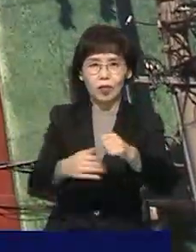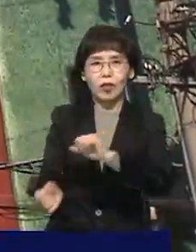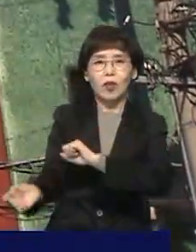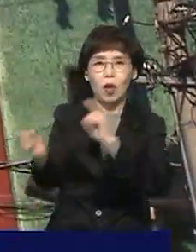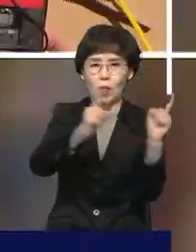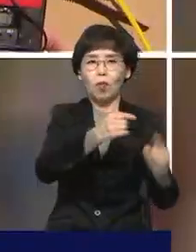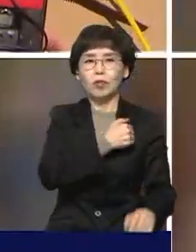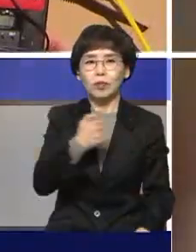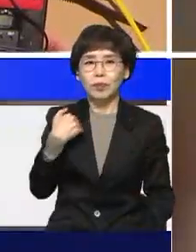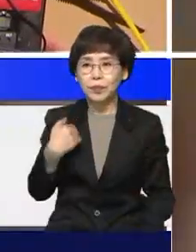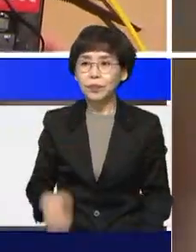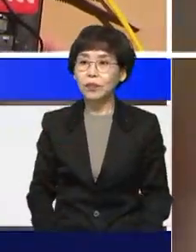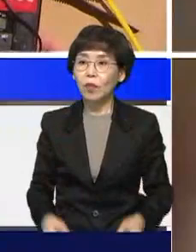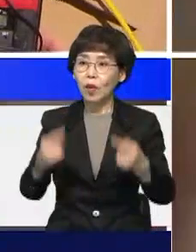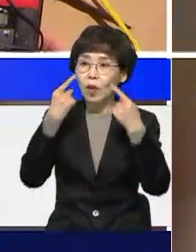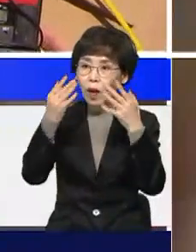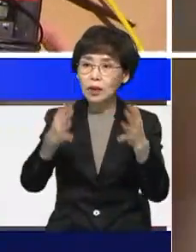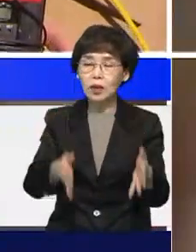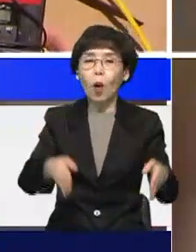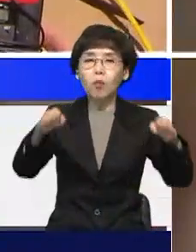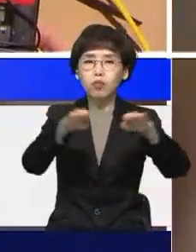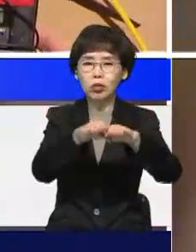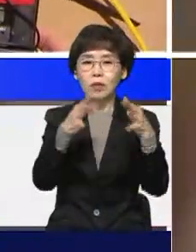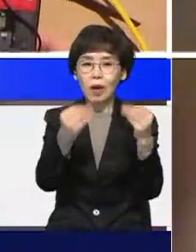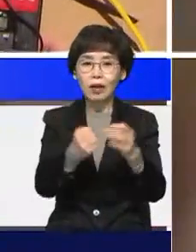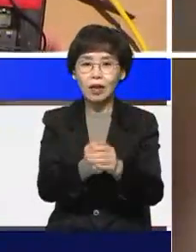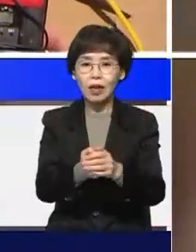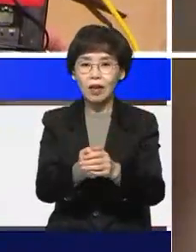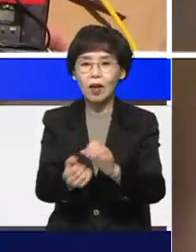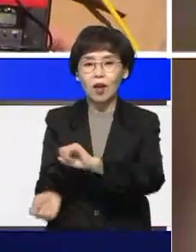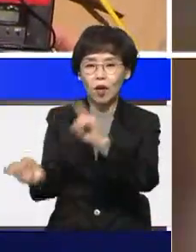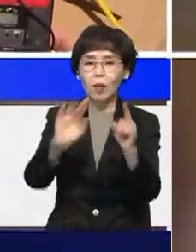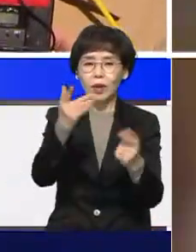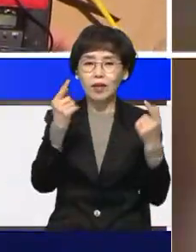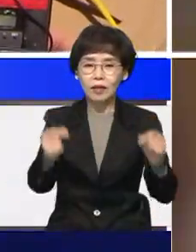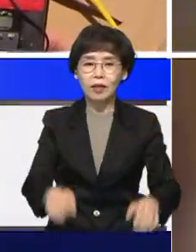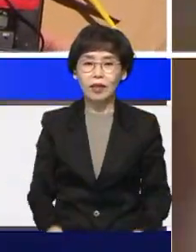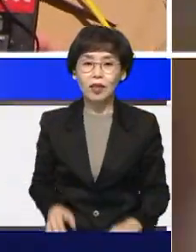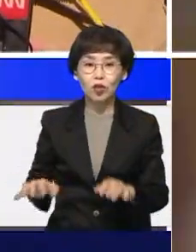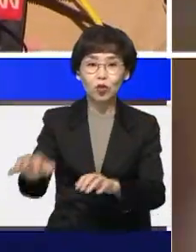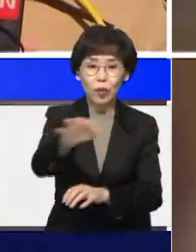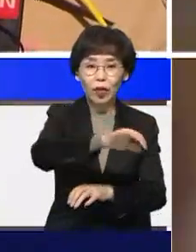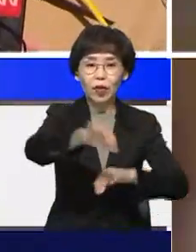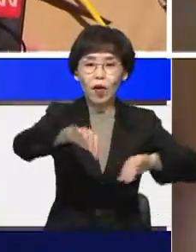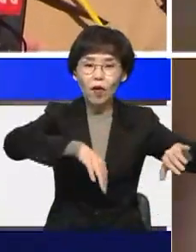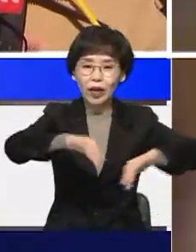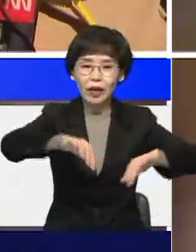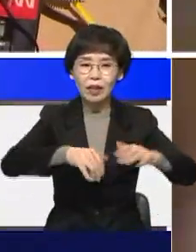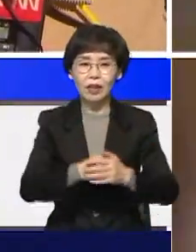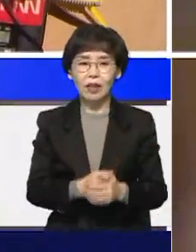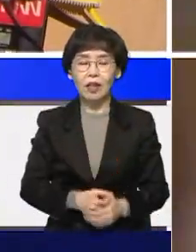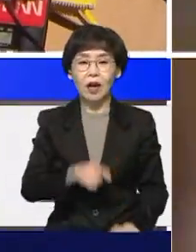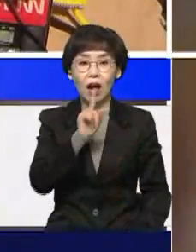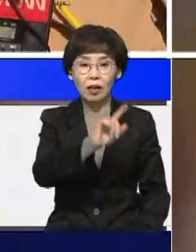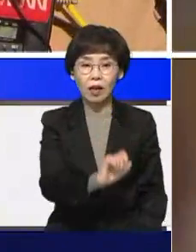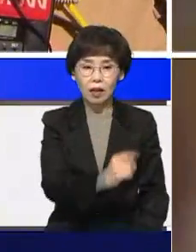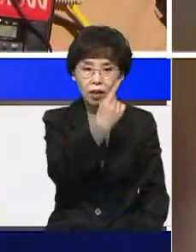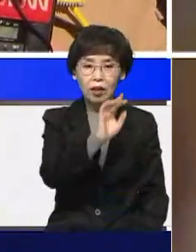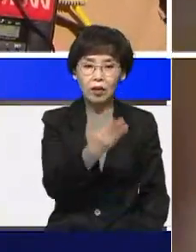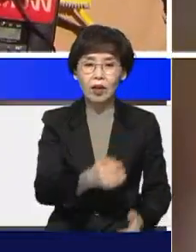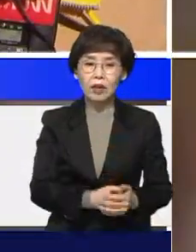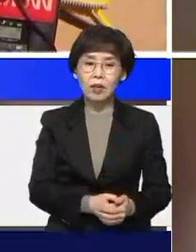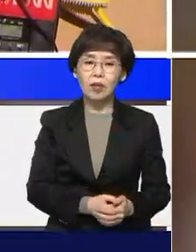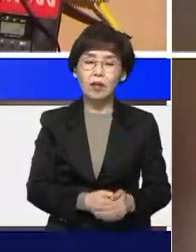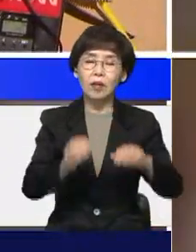충분합니다. 확실히 건물이 많이 살아난 것 같아요. 예, 이 주변 거리들이 예, 하나의 불씨가